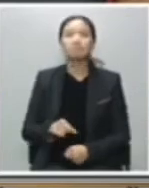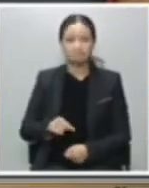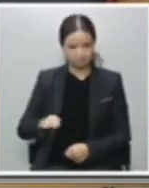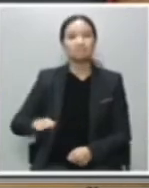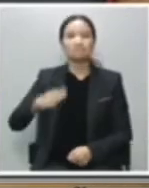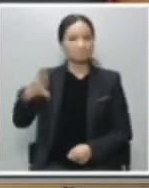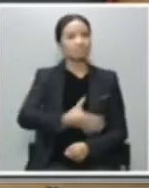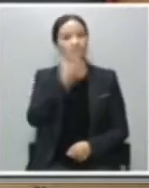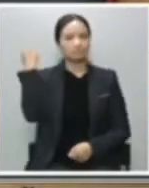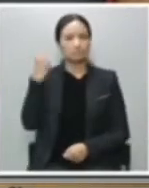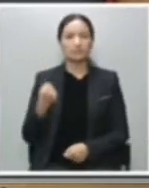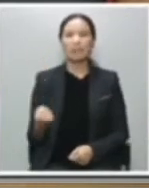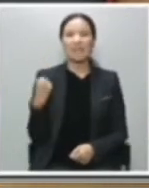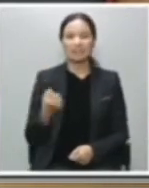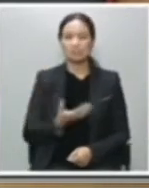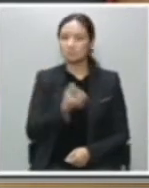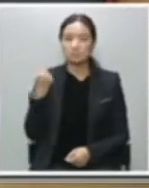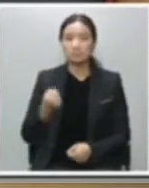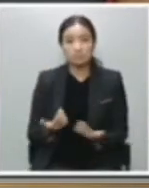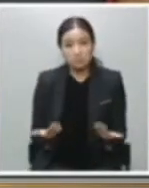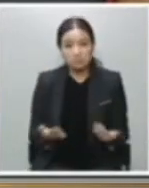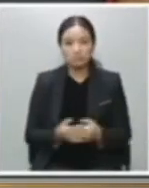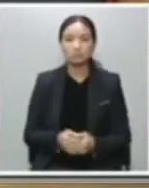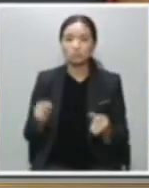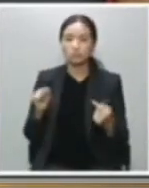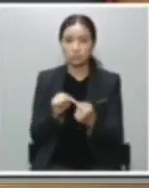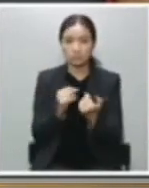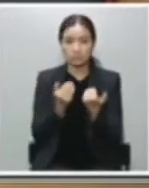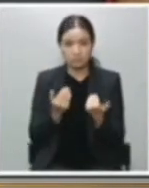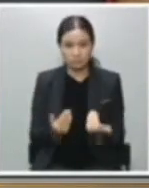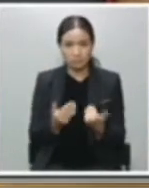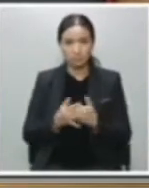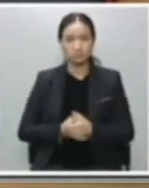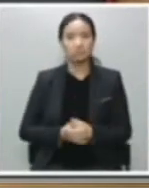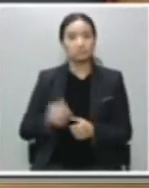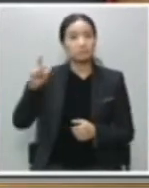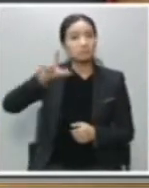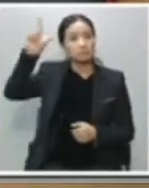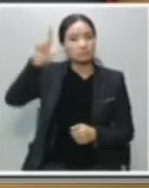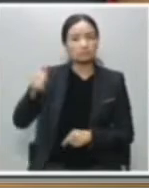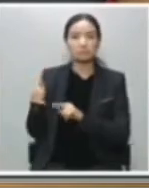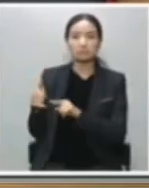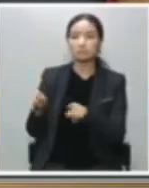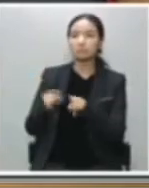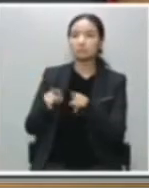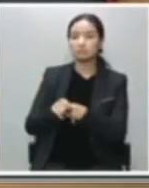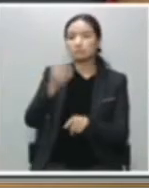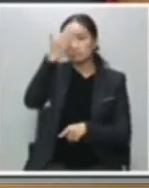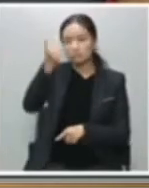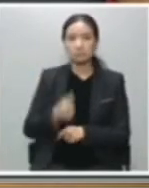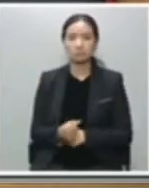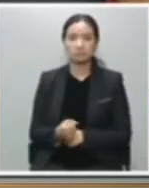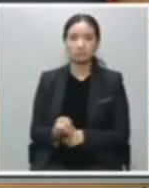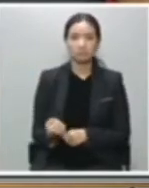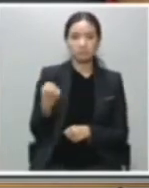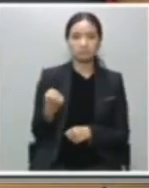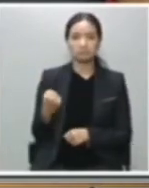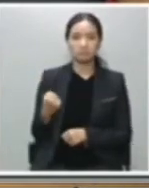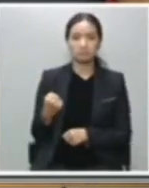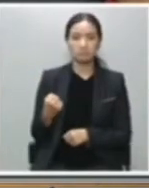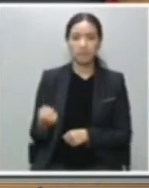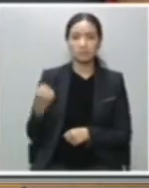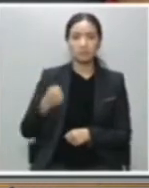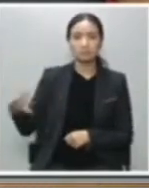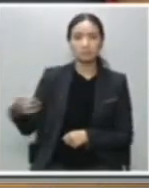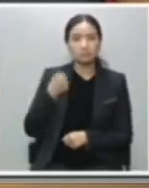อีกมาถึงยุคของทักษิณเหมือนกันทำไมต้องโดนปฏิวัติเพราะบ